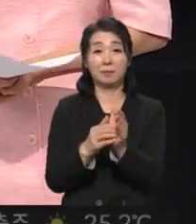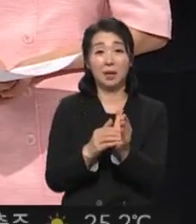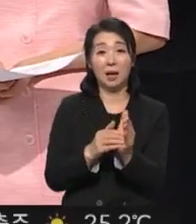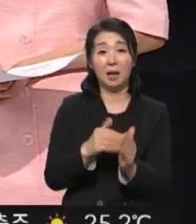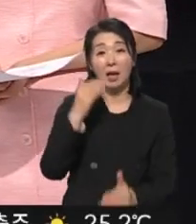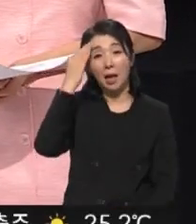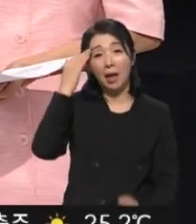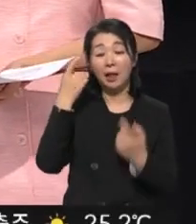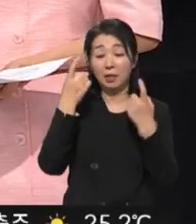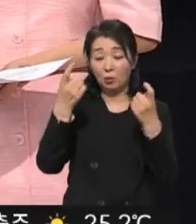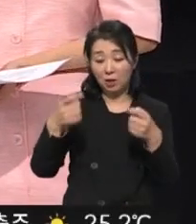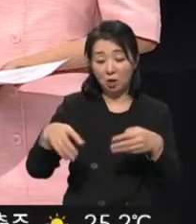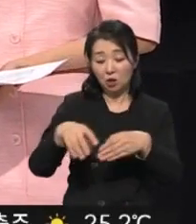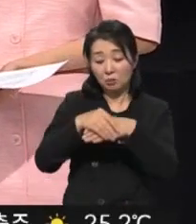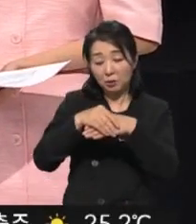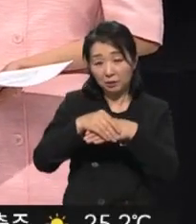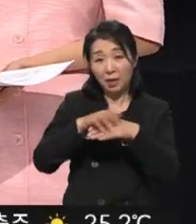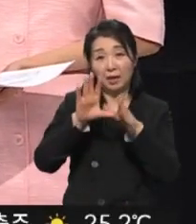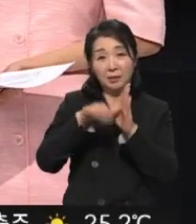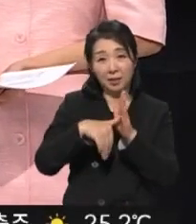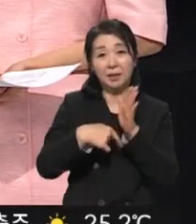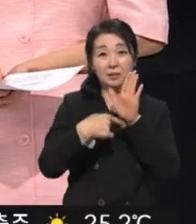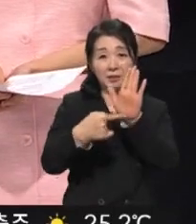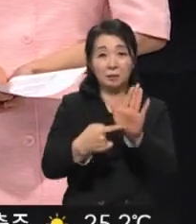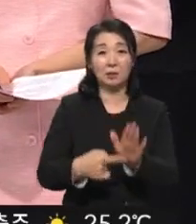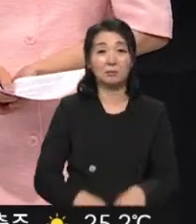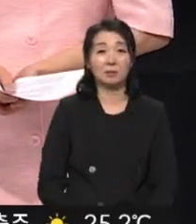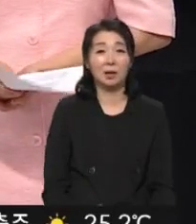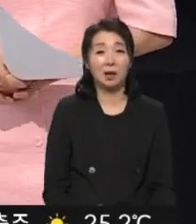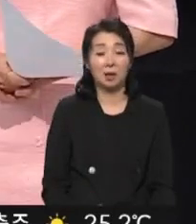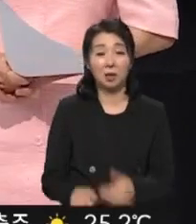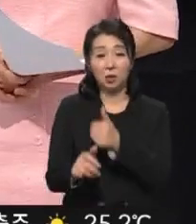K관광협력단 출범식에 참석해서 모습을 드러냈는데요.